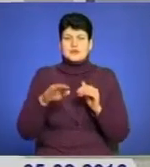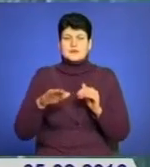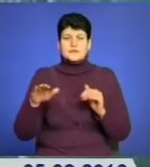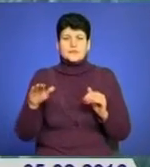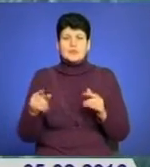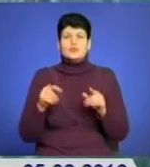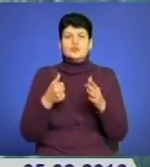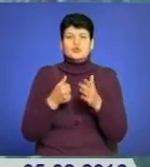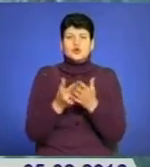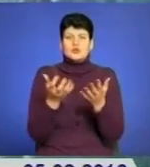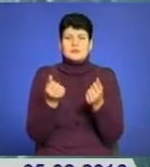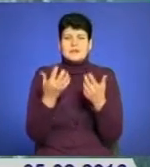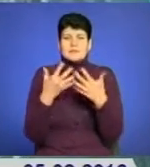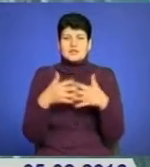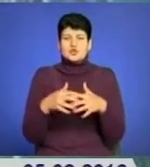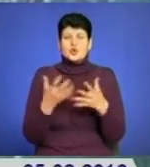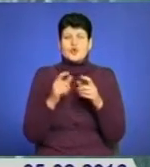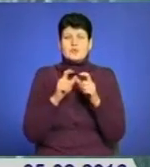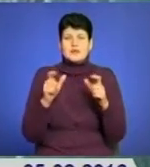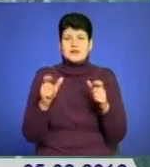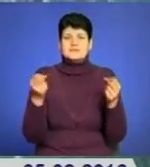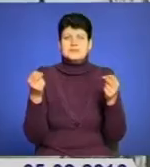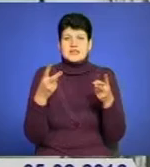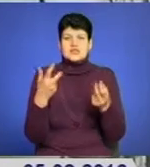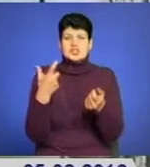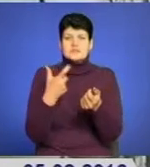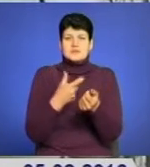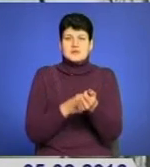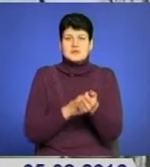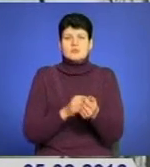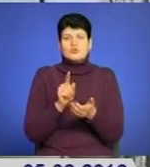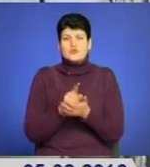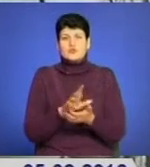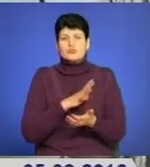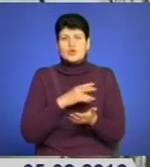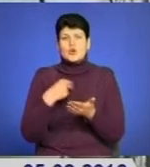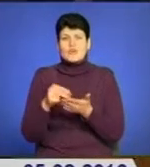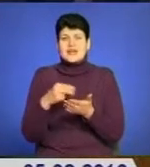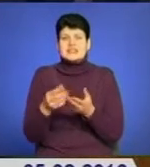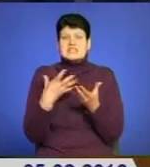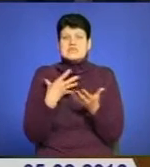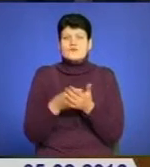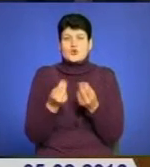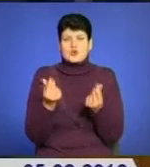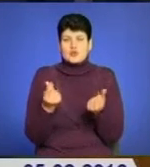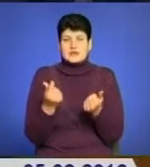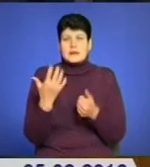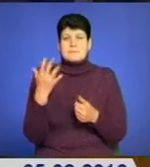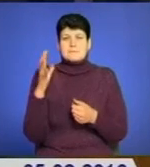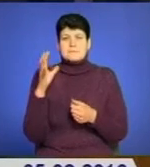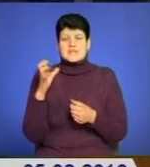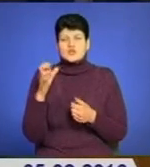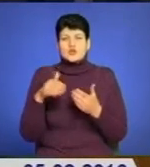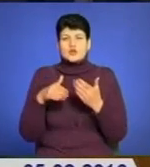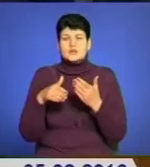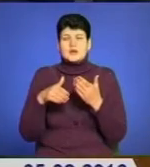отримання медичного обладнання спеціалізовані шприци батьки хворих дітей вимушені були купляти за свій кошт. Близько 500 волонтерів